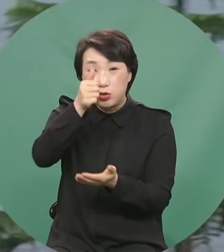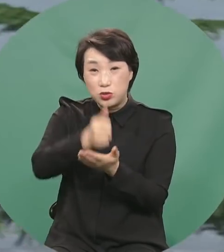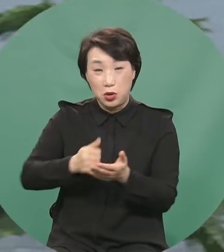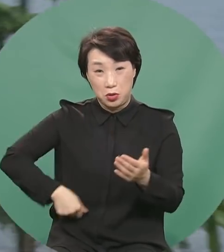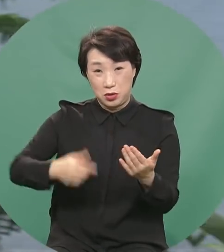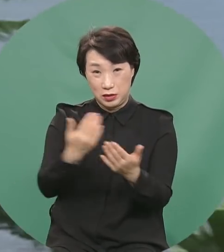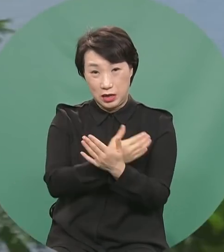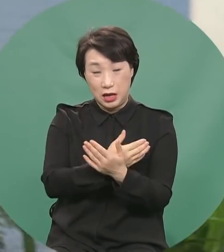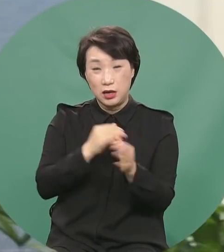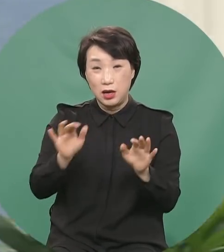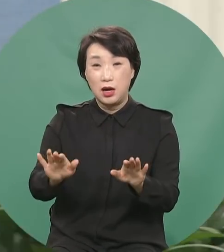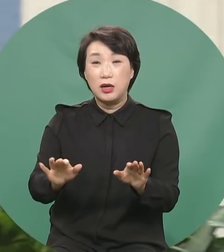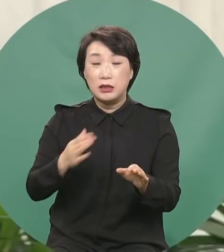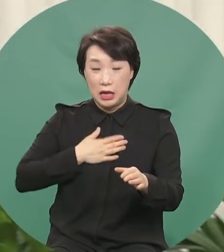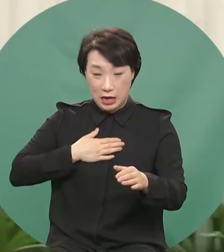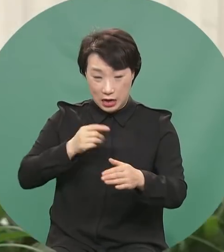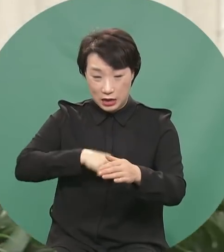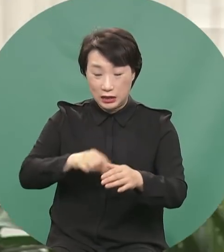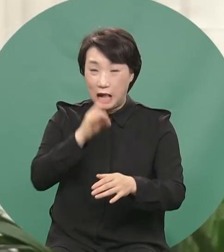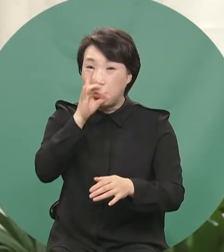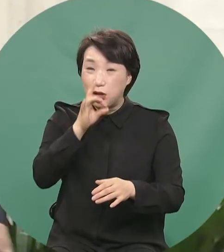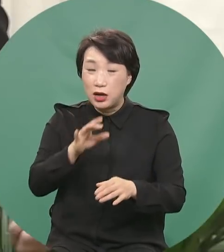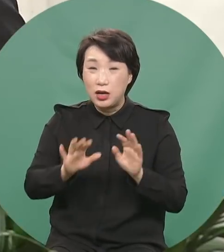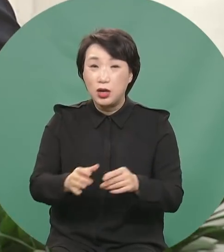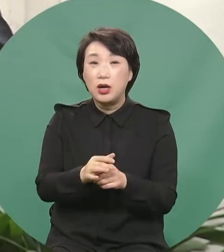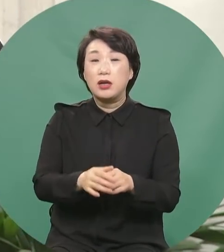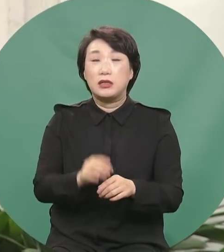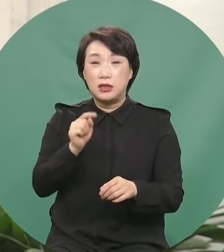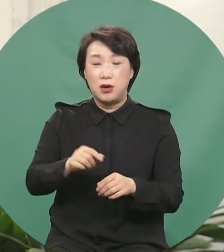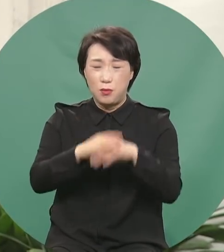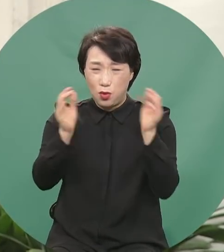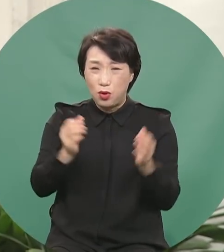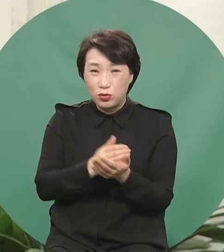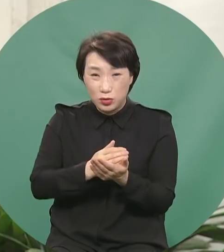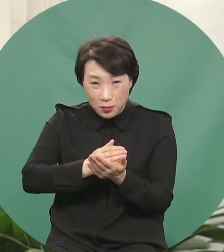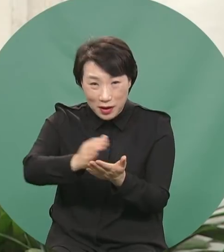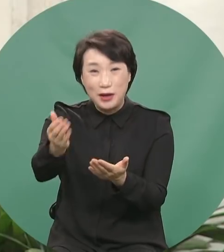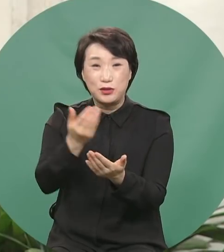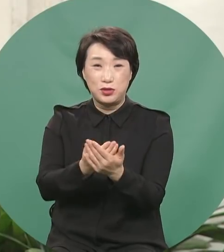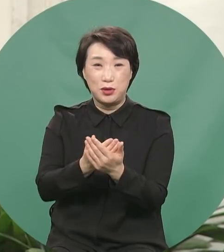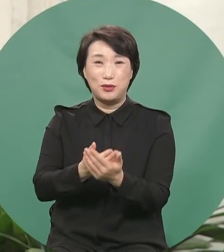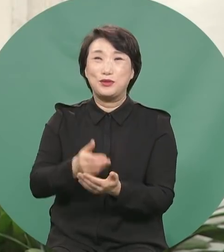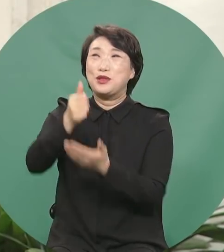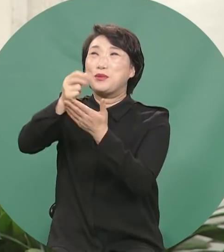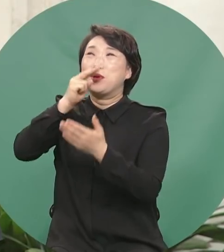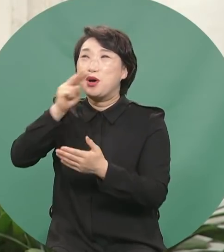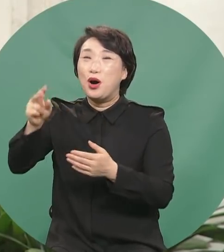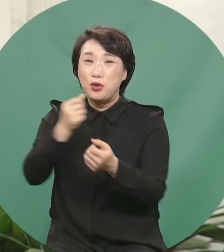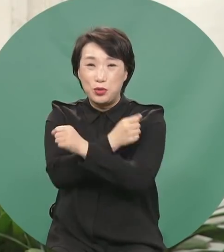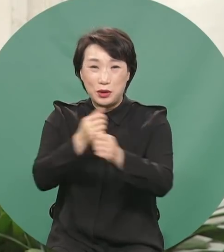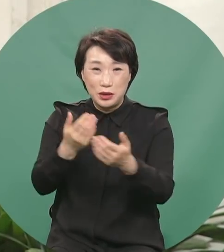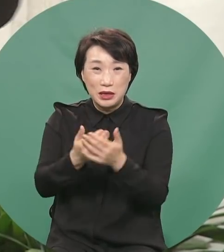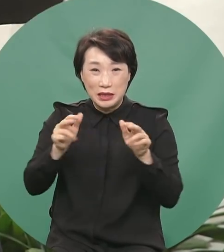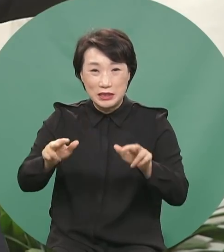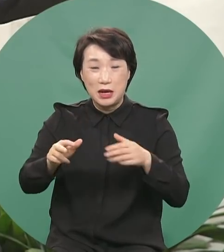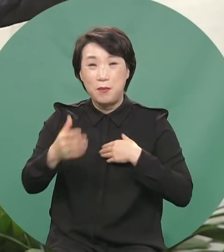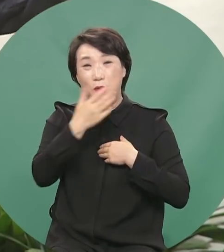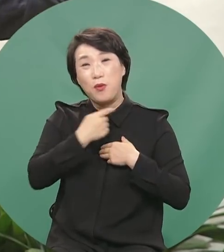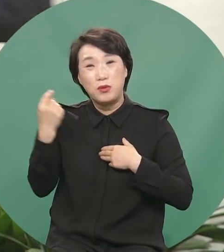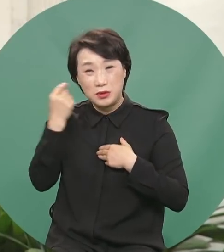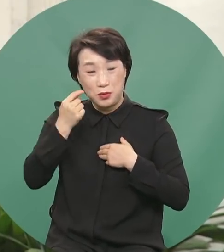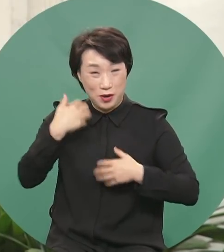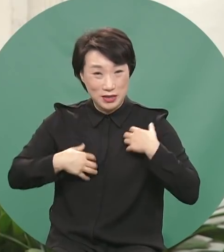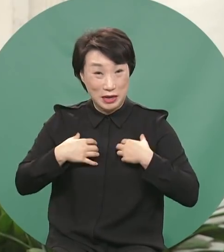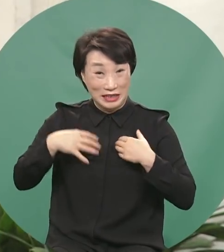된다는 원수 같은 바벨탑을 헐어버려라. 주 용서하소서. 이제는 복음을 환영합니다.